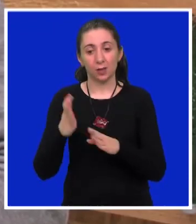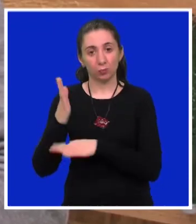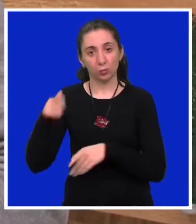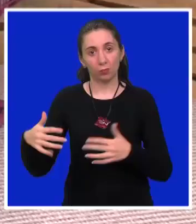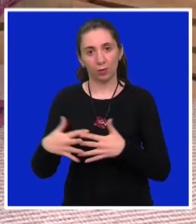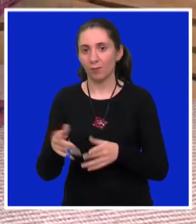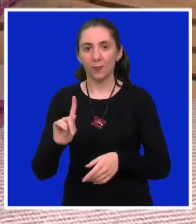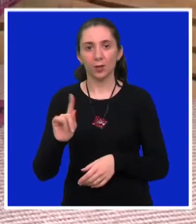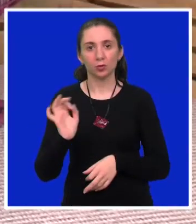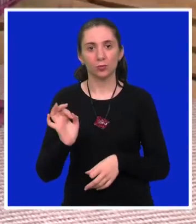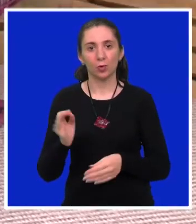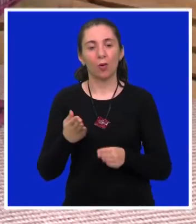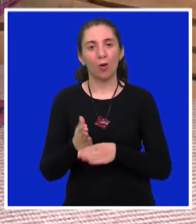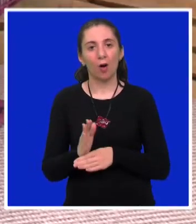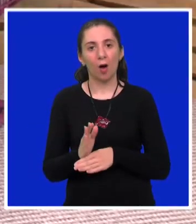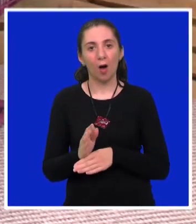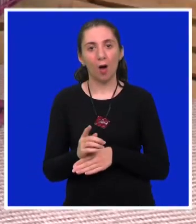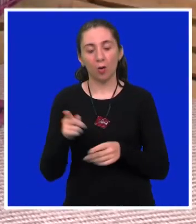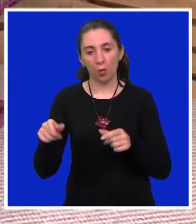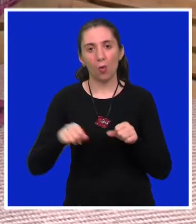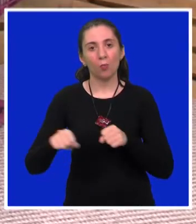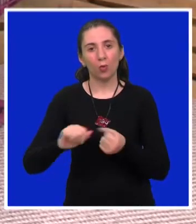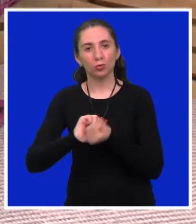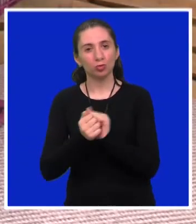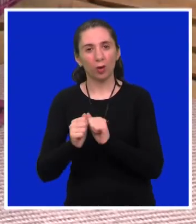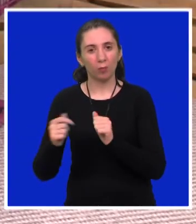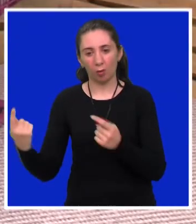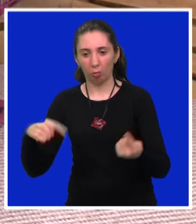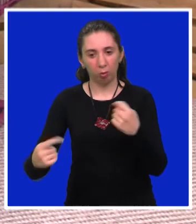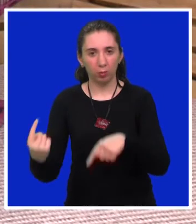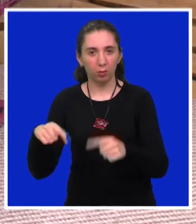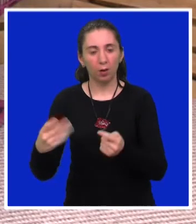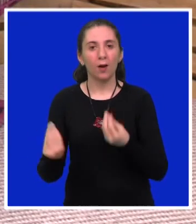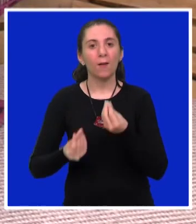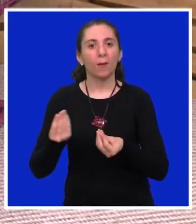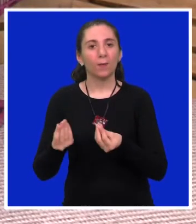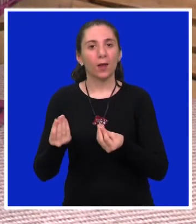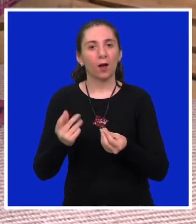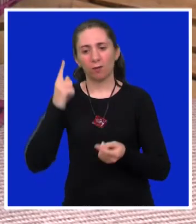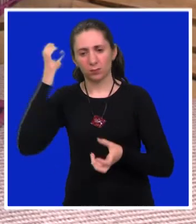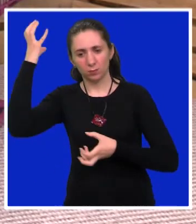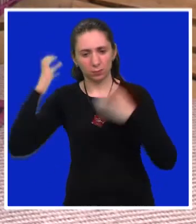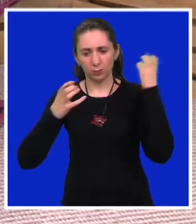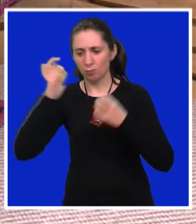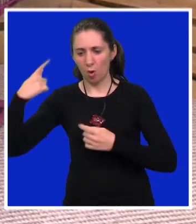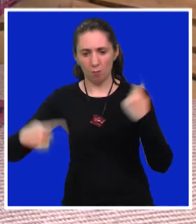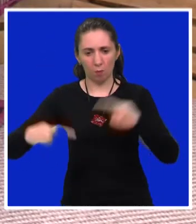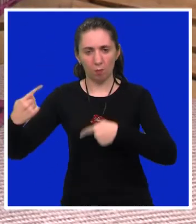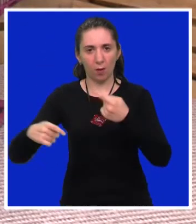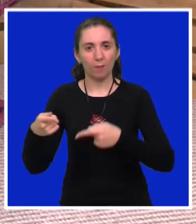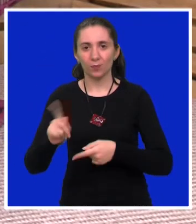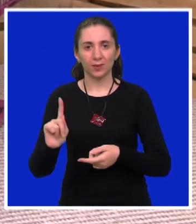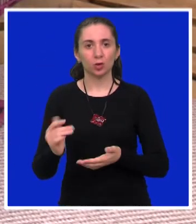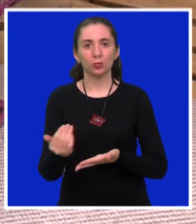grada. Neće biti dobro ako se to sve svede u kontekst političke borbe, političkog nekakvog nadmudrivanja. Od